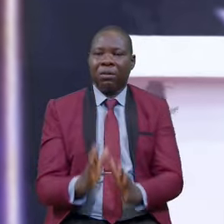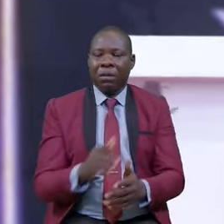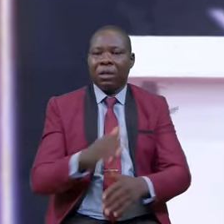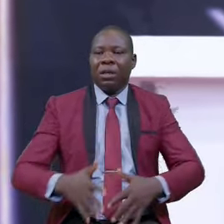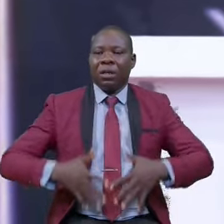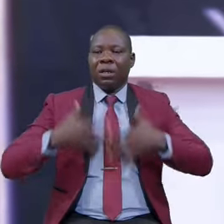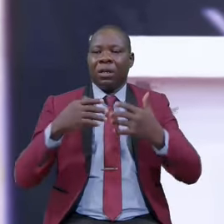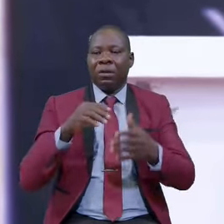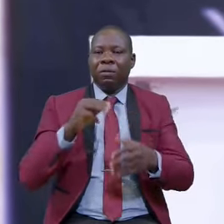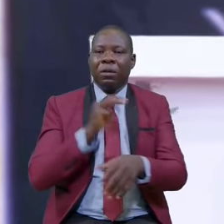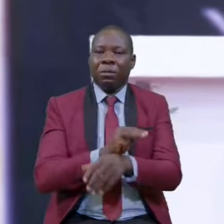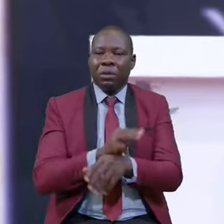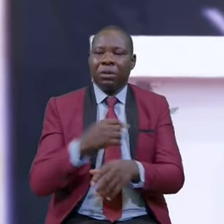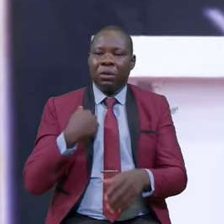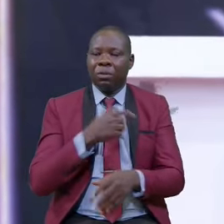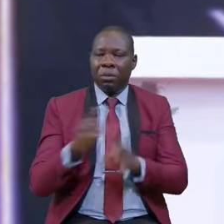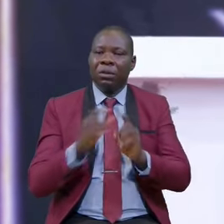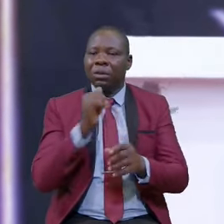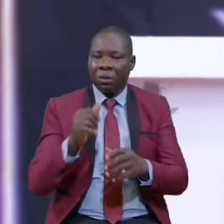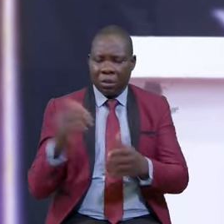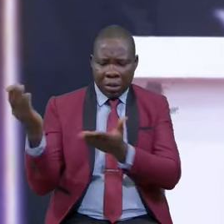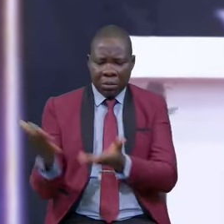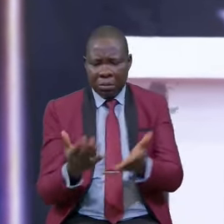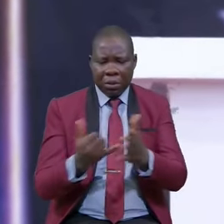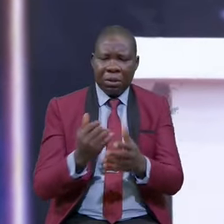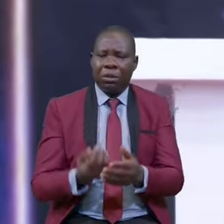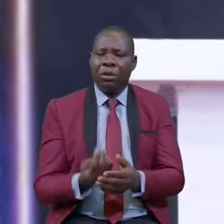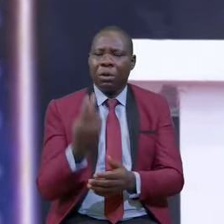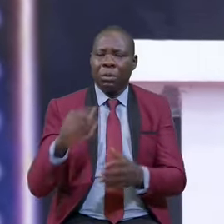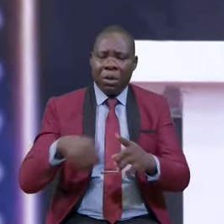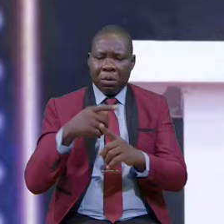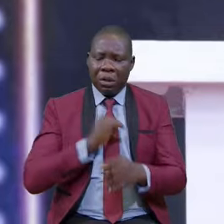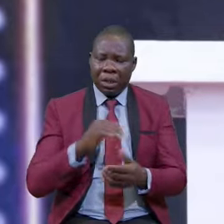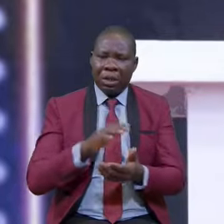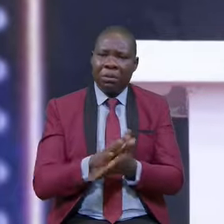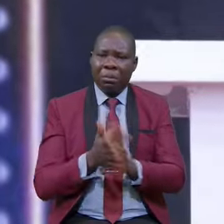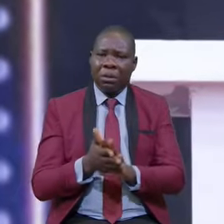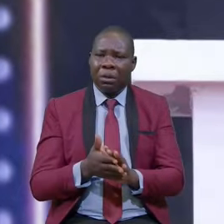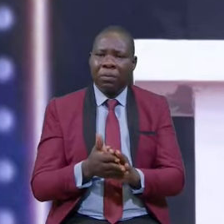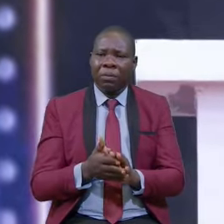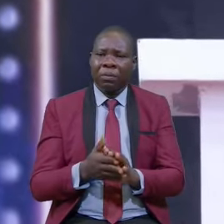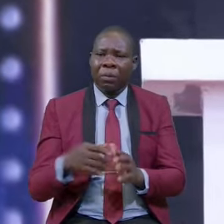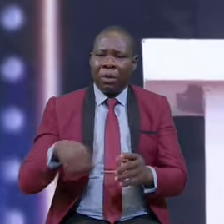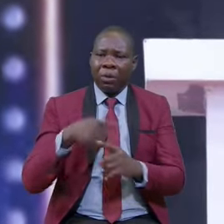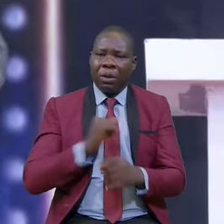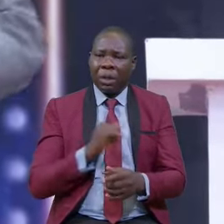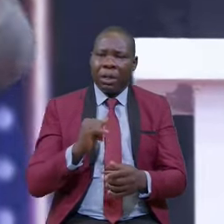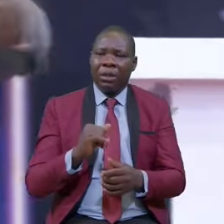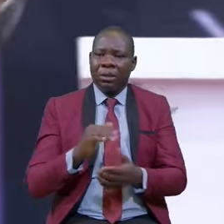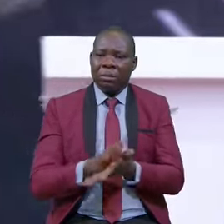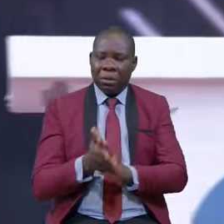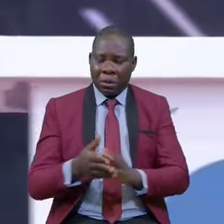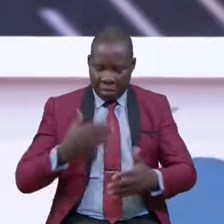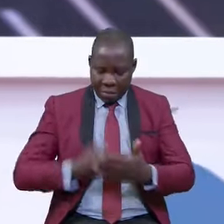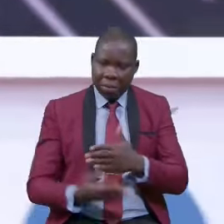up? Quand est-ce que c'est venu? When I became born again. Quand j'étais né de nouveau. When I started, and each quand even though it was a ministry, je savais pas que c'était un ministère. Lagos, à l'université de